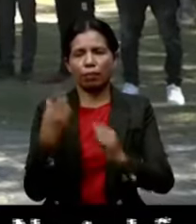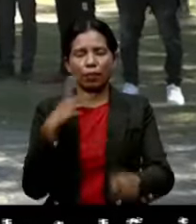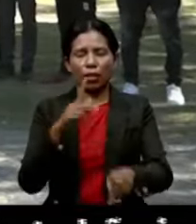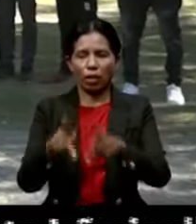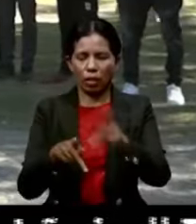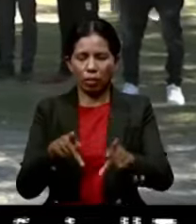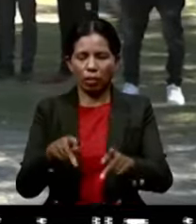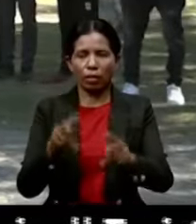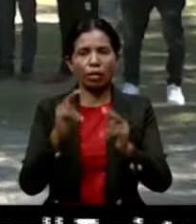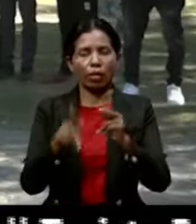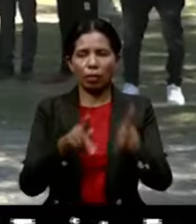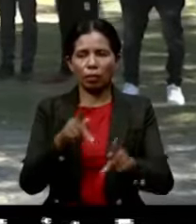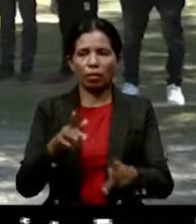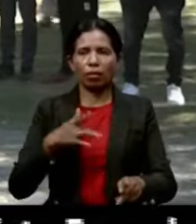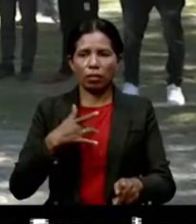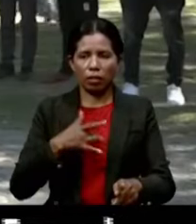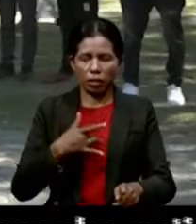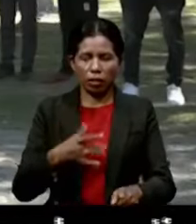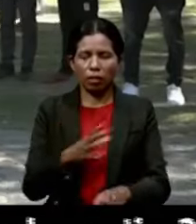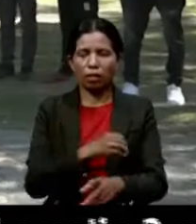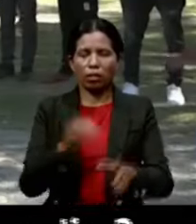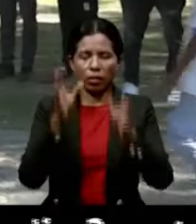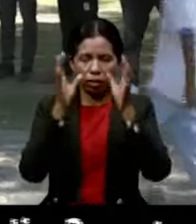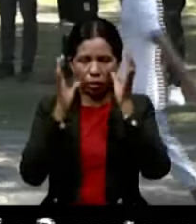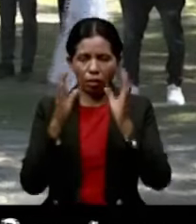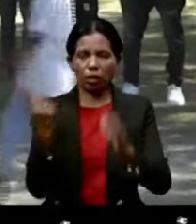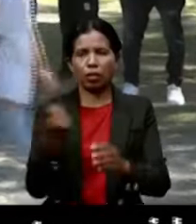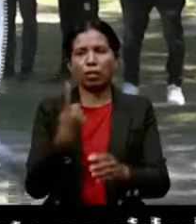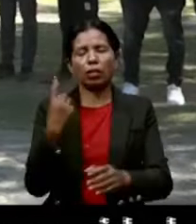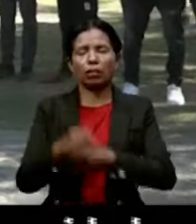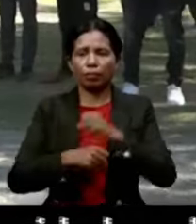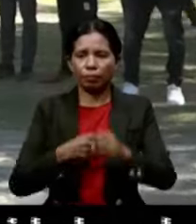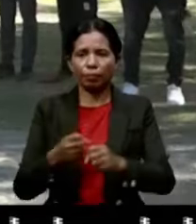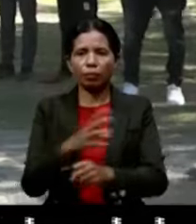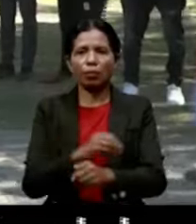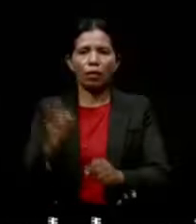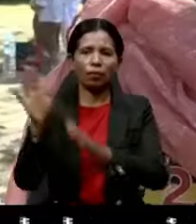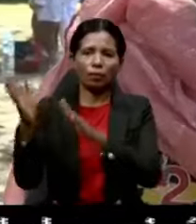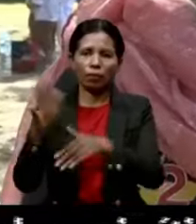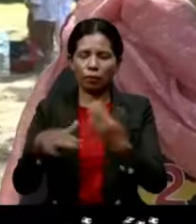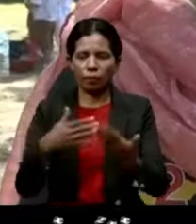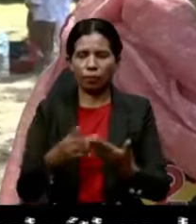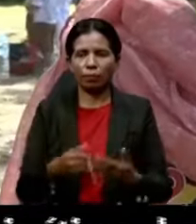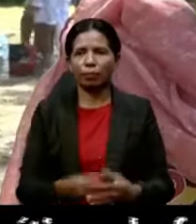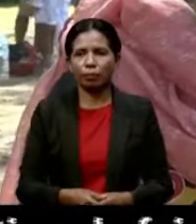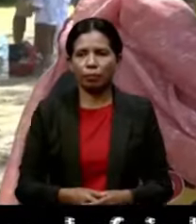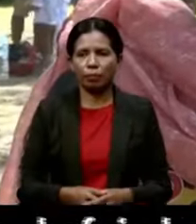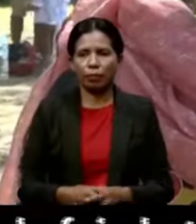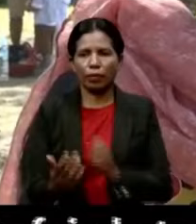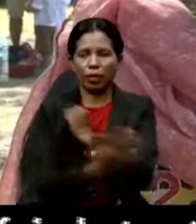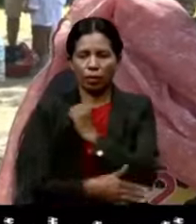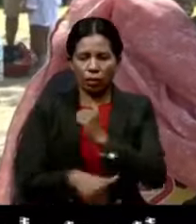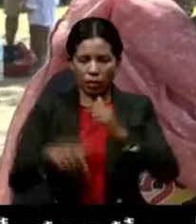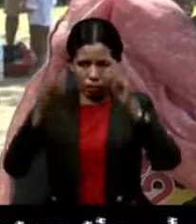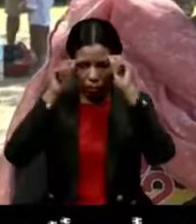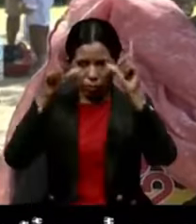ke ita ne sida daun ne senti halerik miserabel ya terus ngelarang sir liu iha area remota sir ne tamba rai ita ne rai ne timor